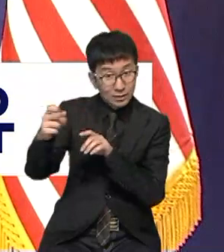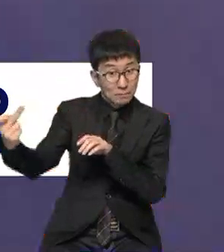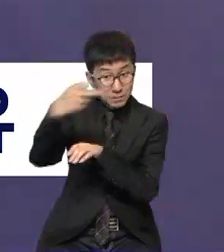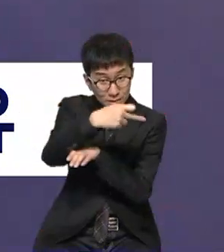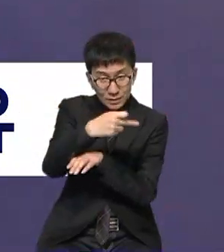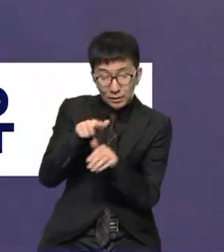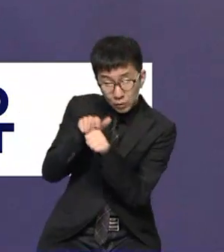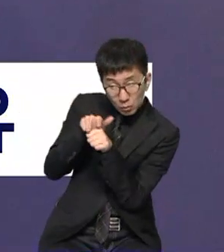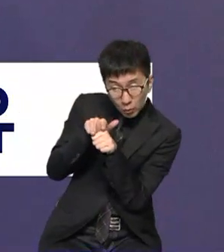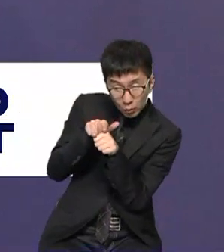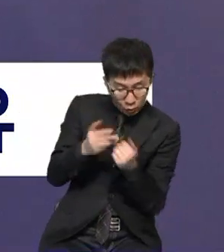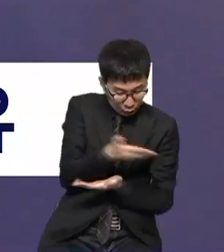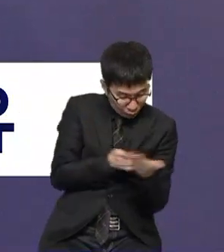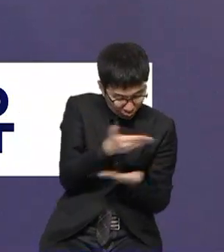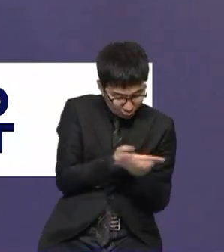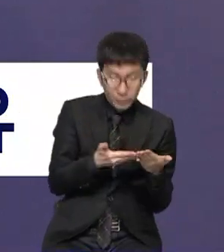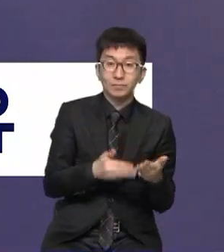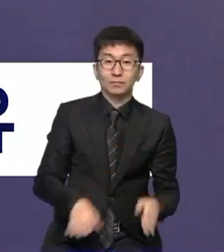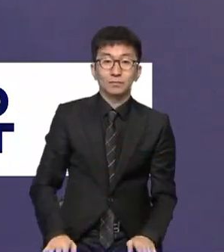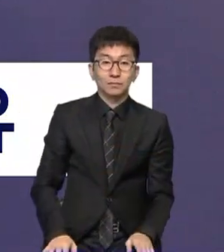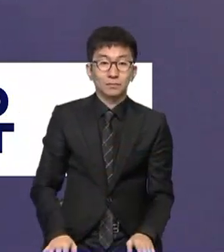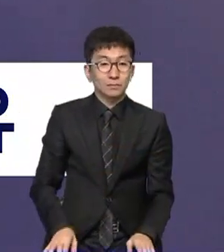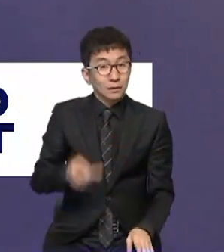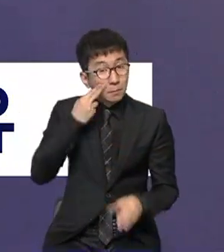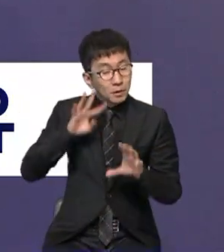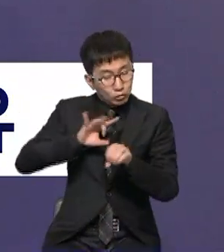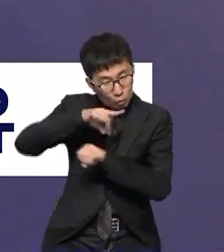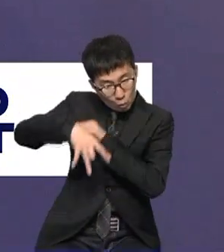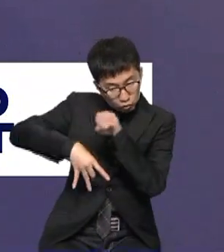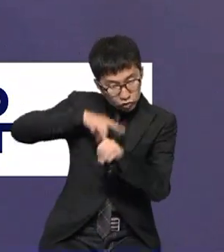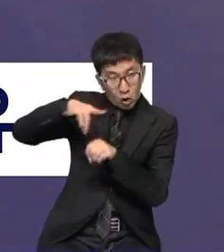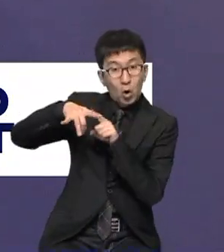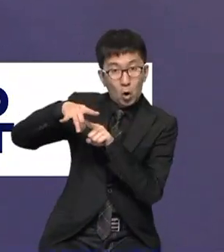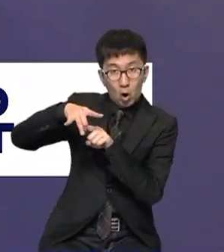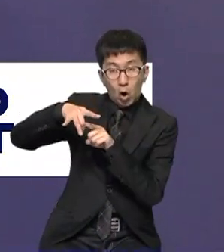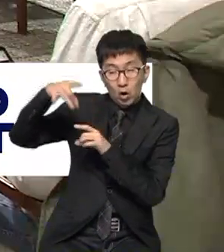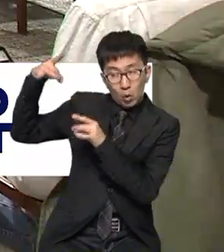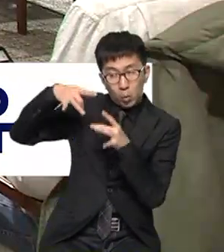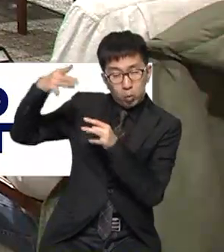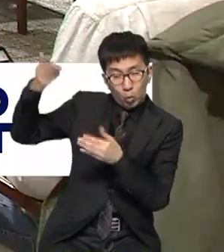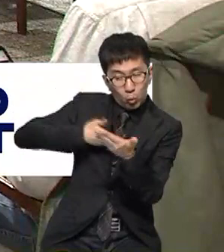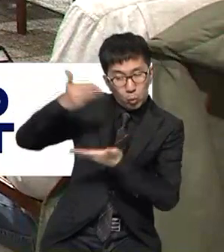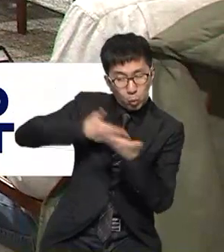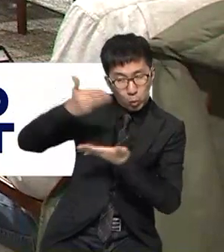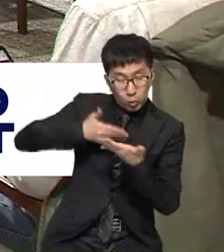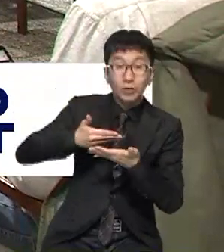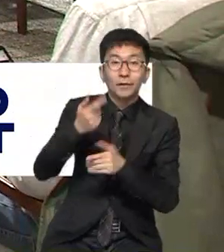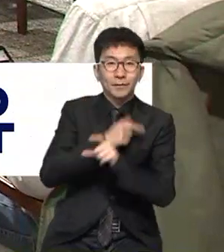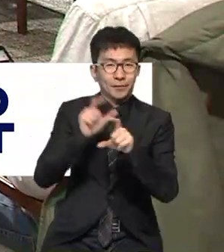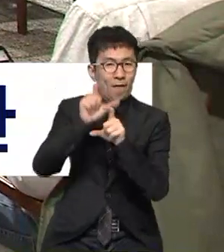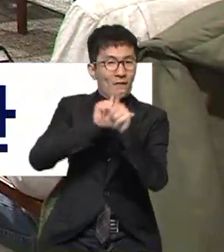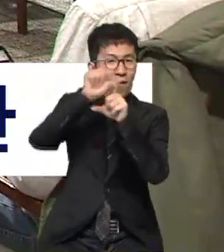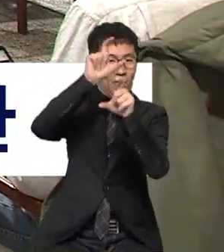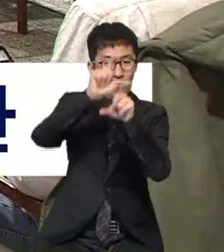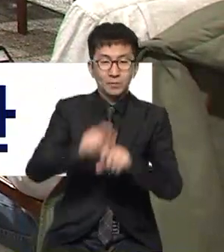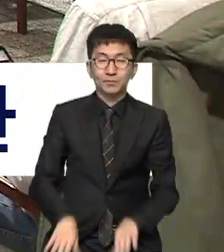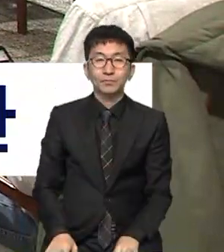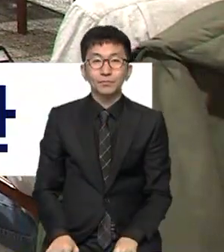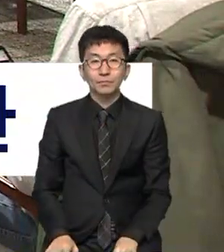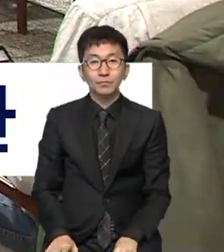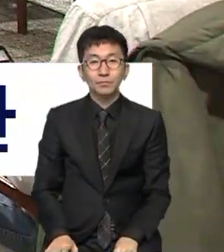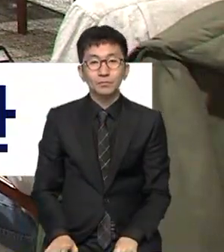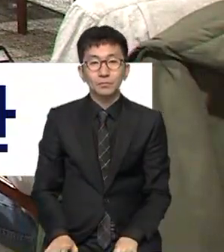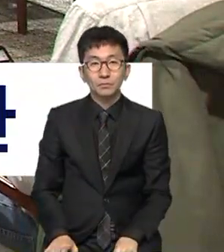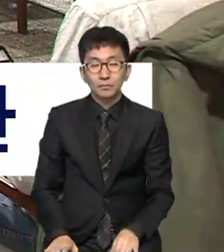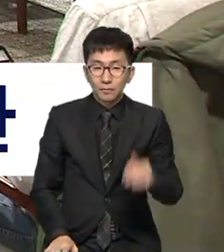달 가동하고 미국 조기경보 위성의 정보 공유도 더 강화하기로 합의했습니다. 한미 국방장관은